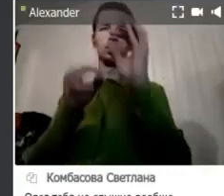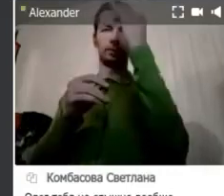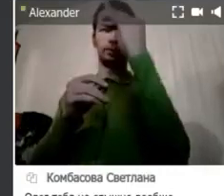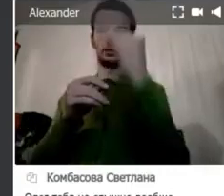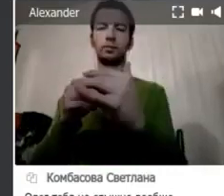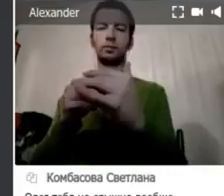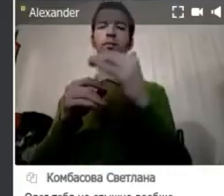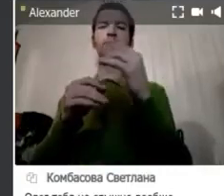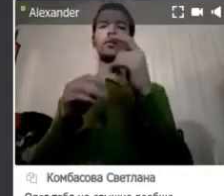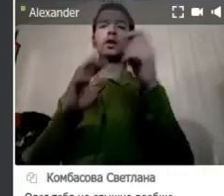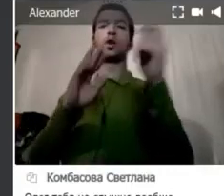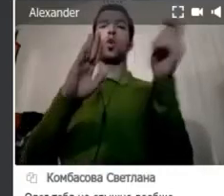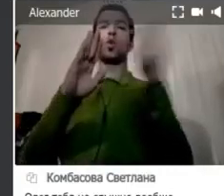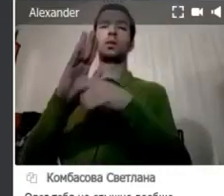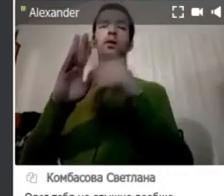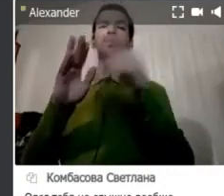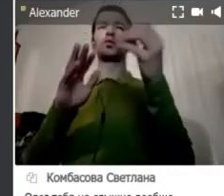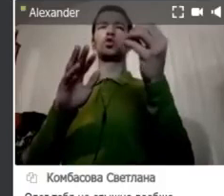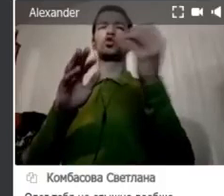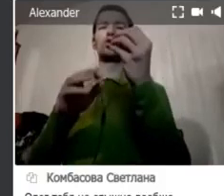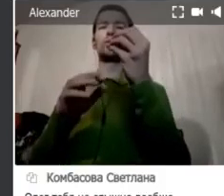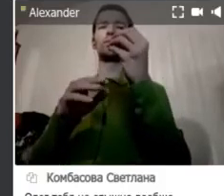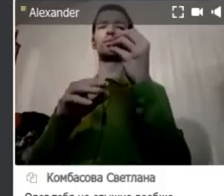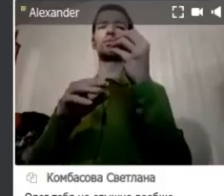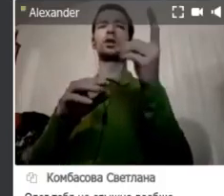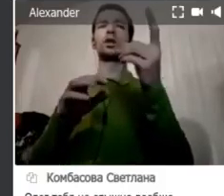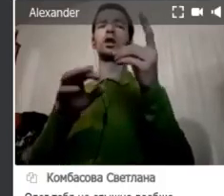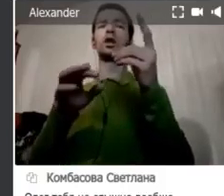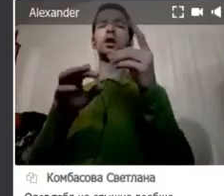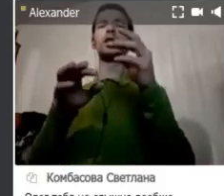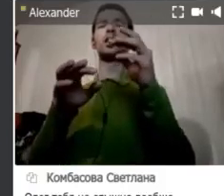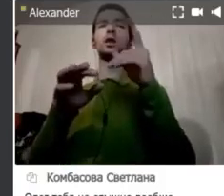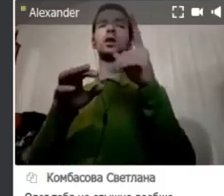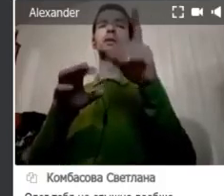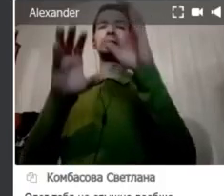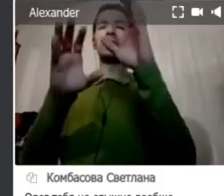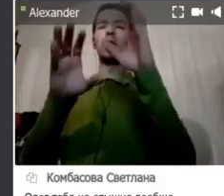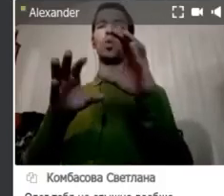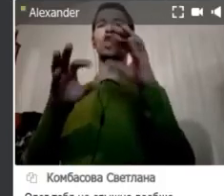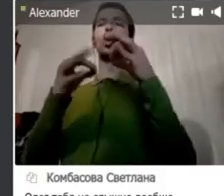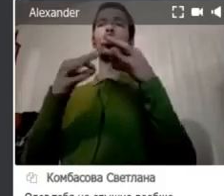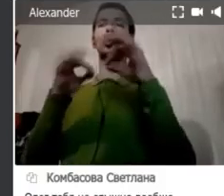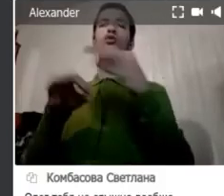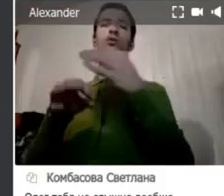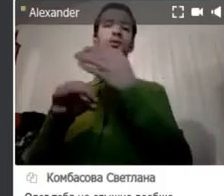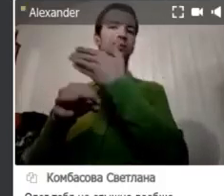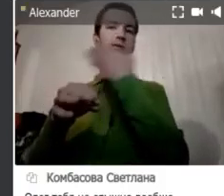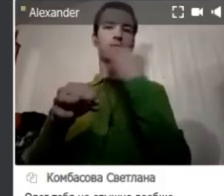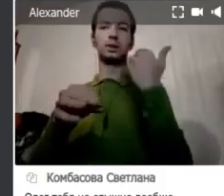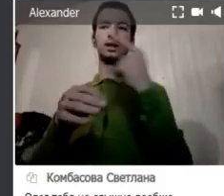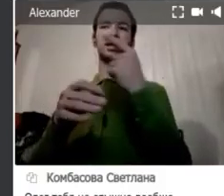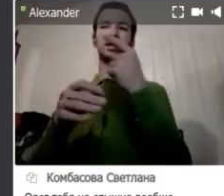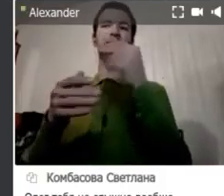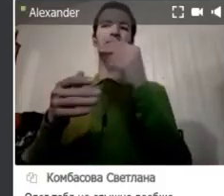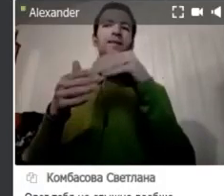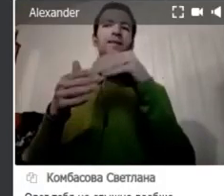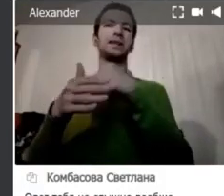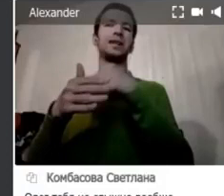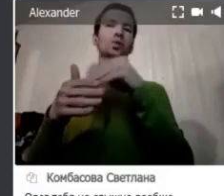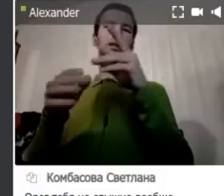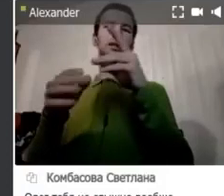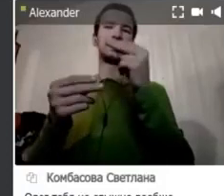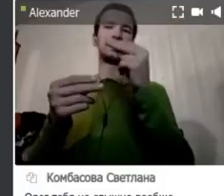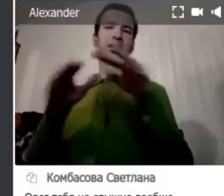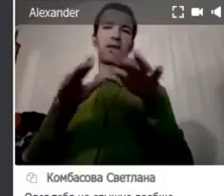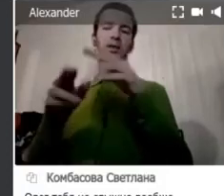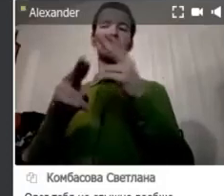там, инвестиции и прочее, прочее. Но фишка в том, что это все для глупых людей, они рассказывают, для тех, кто не